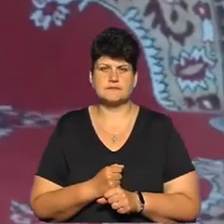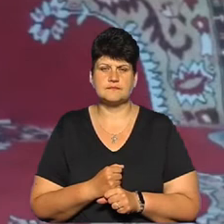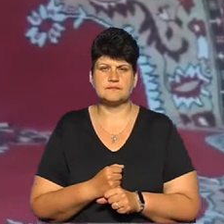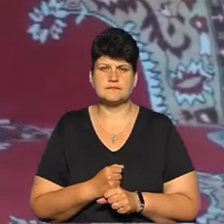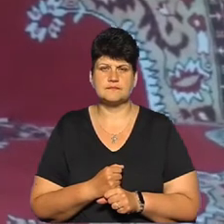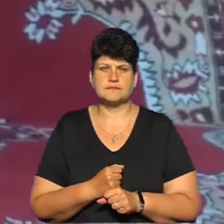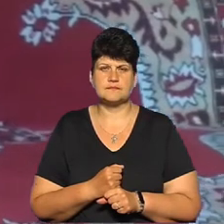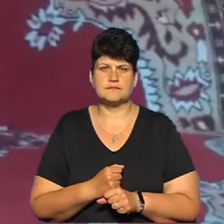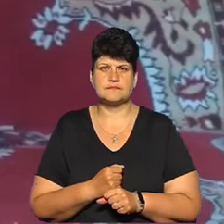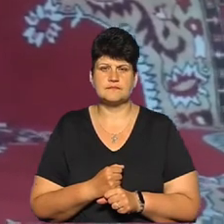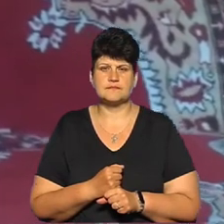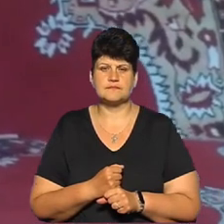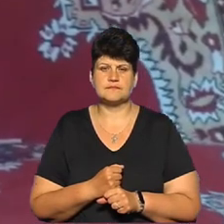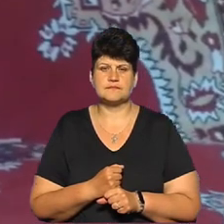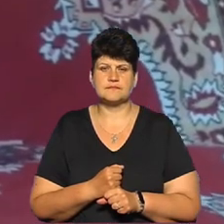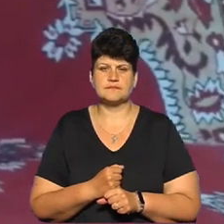косила,